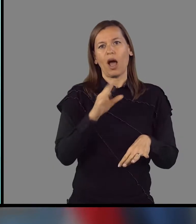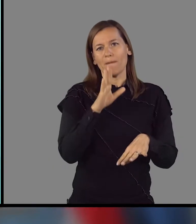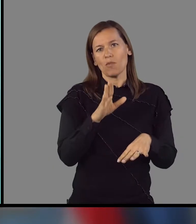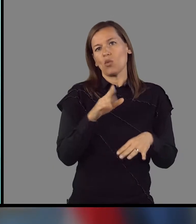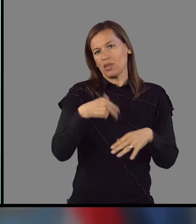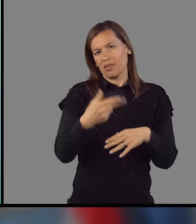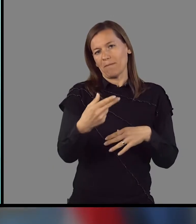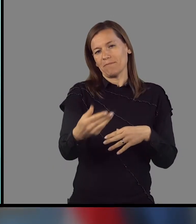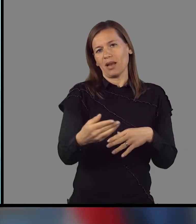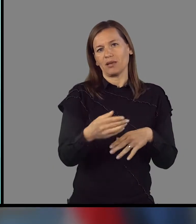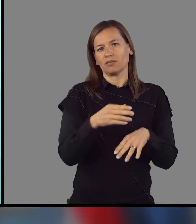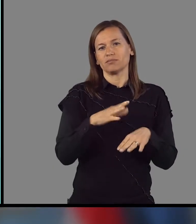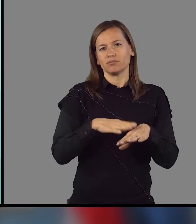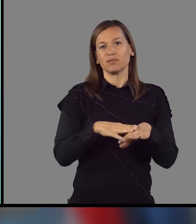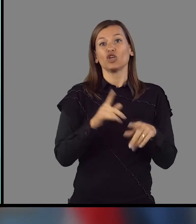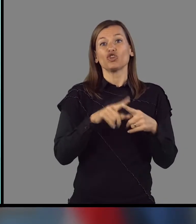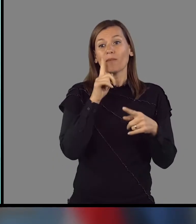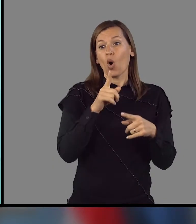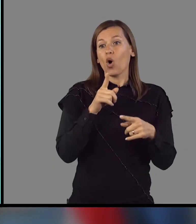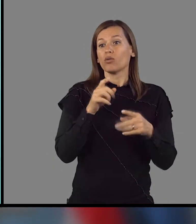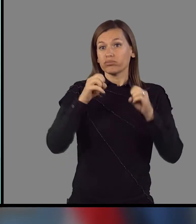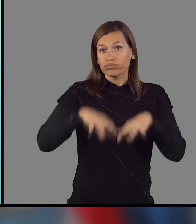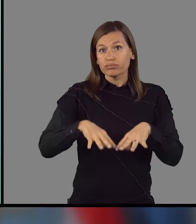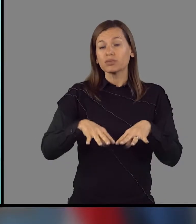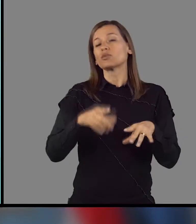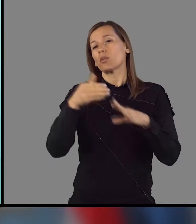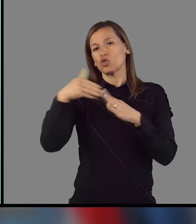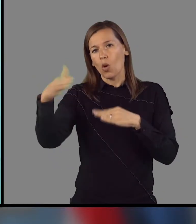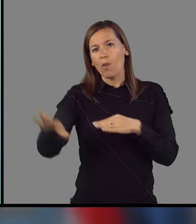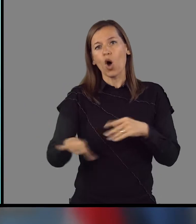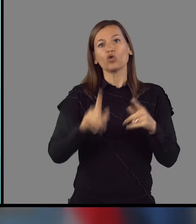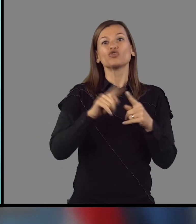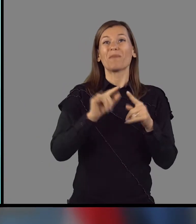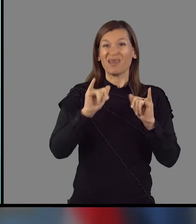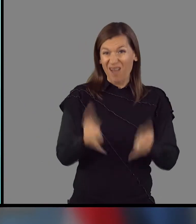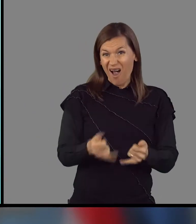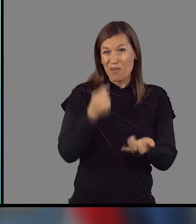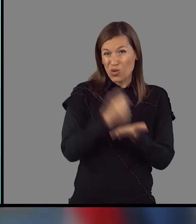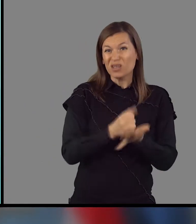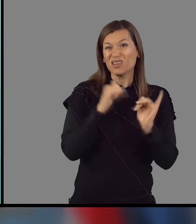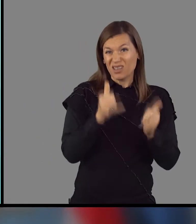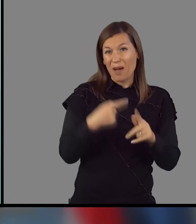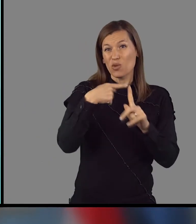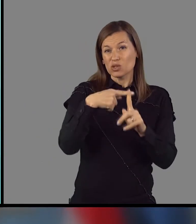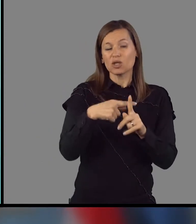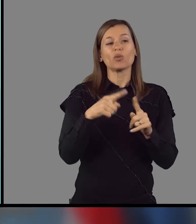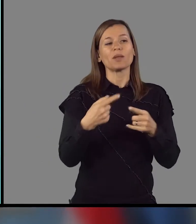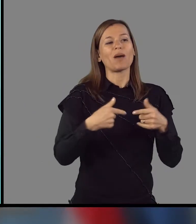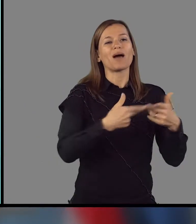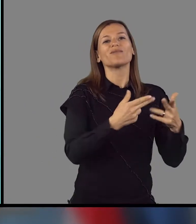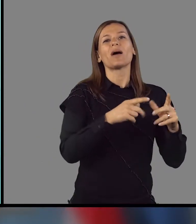odšel bo pacient domov, v primeru potrditve pa bo hospitaliziran. Prvi primer v Sloveniji bomo po dogovoru, kot je protokol že od